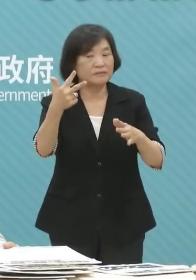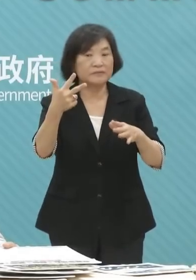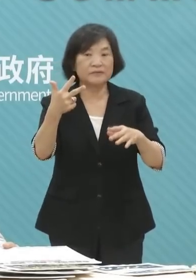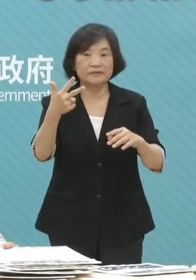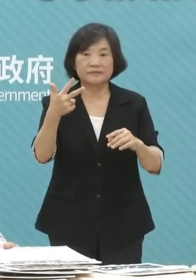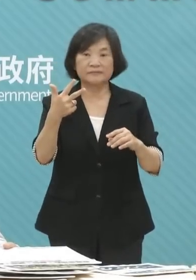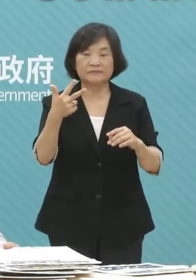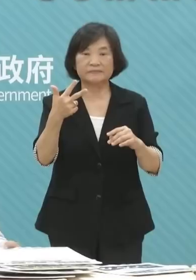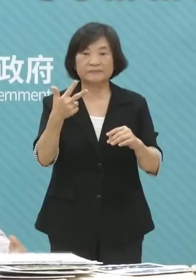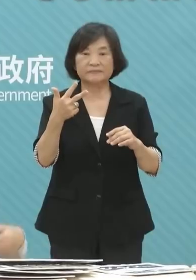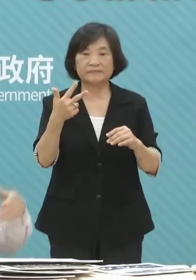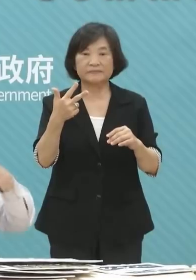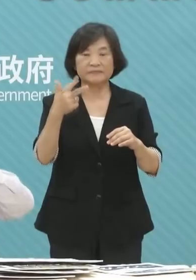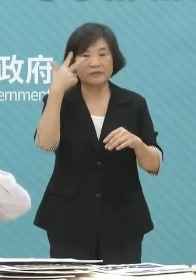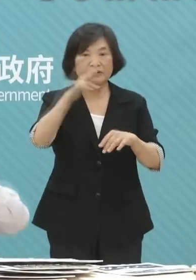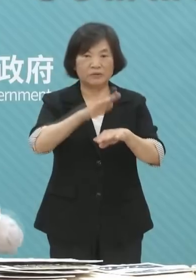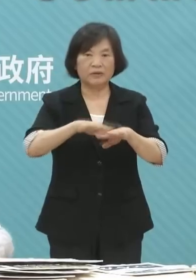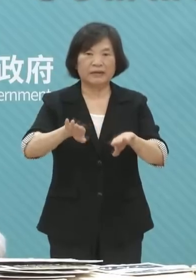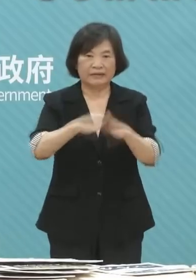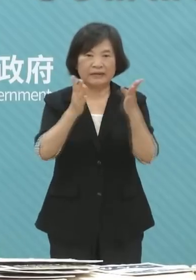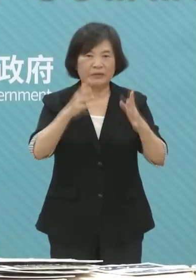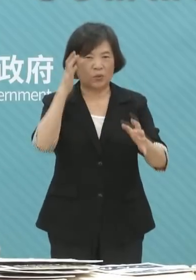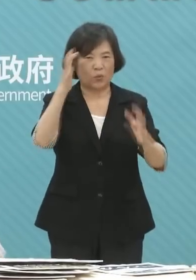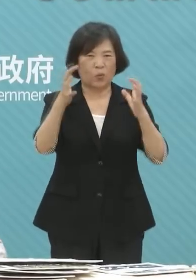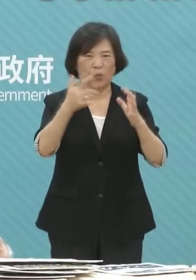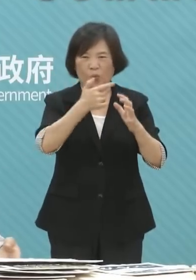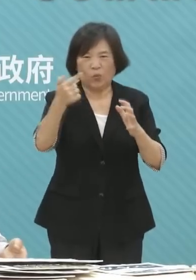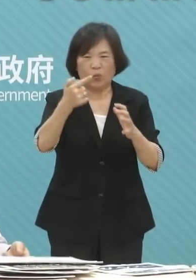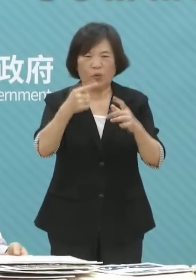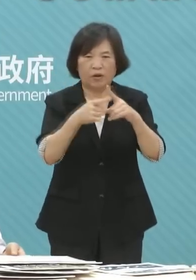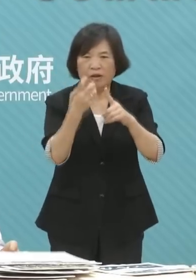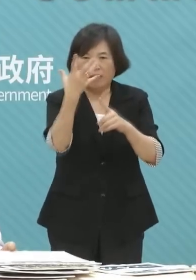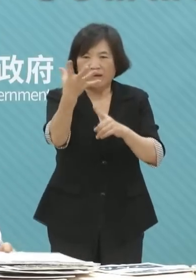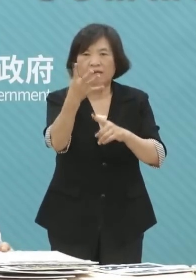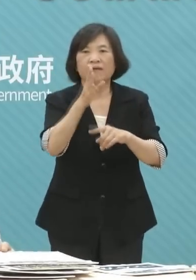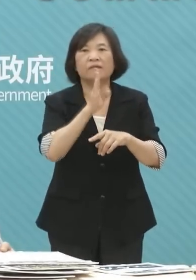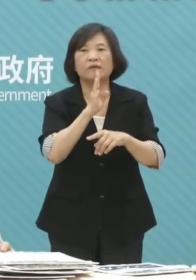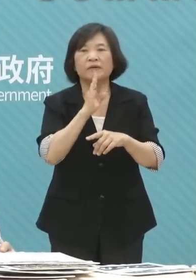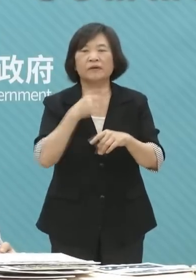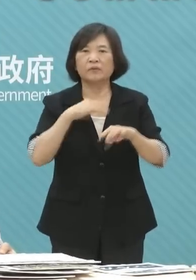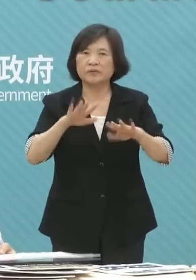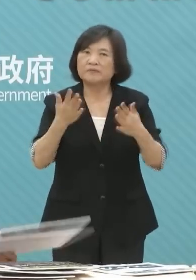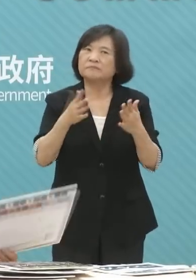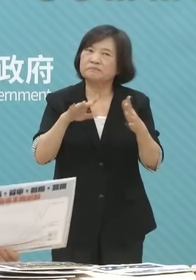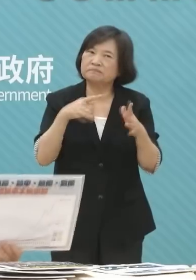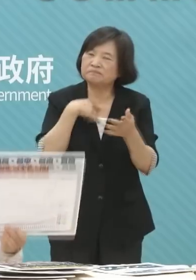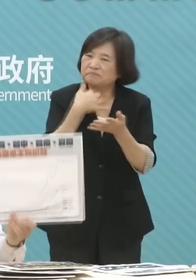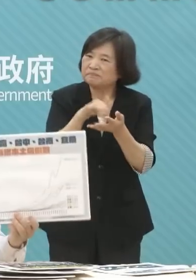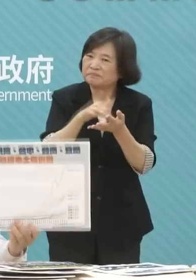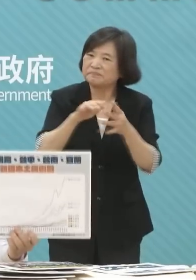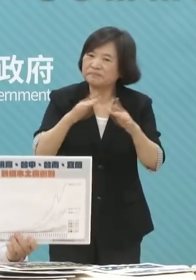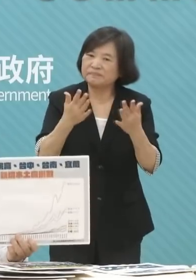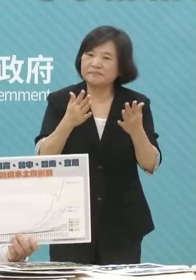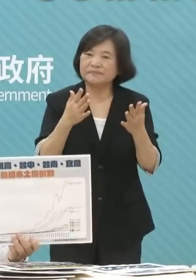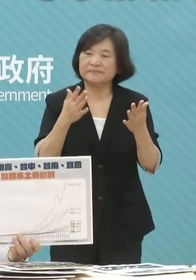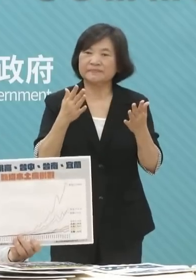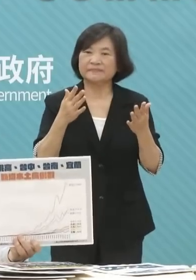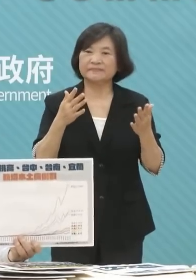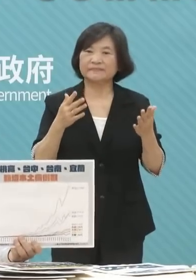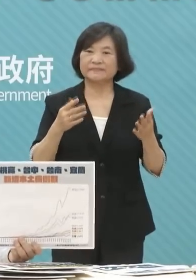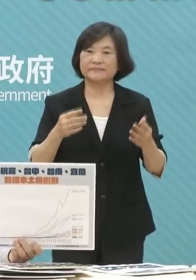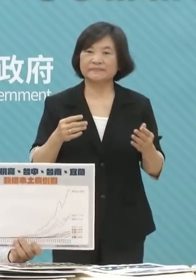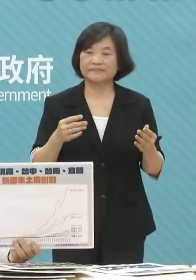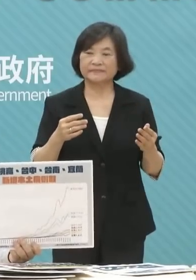入红红了，最多人我在估计的，因为现在这个